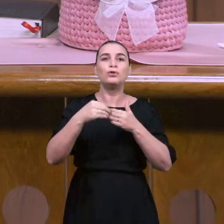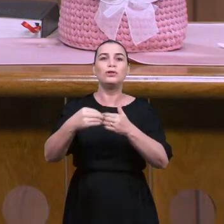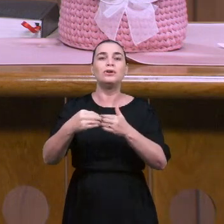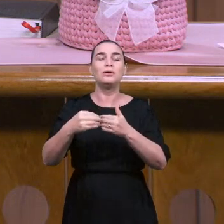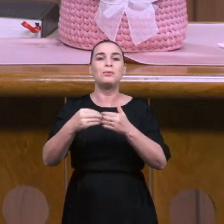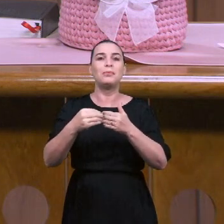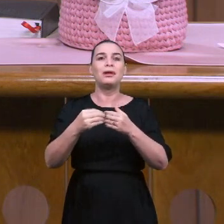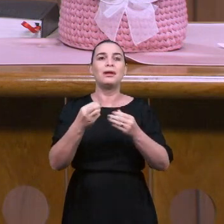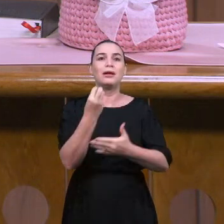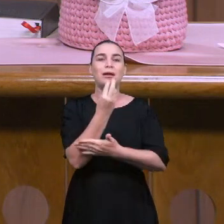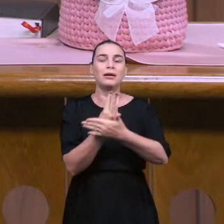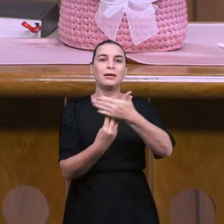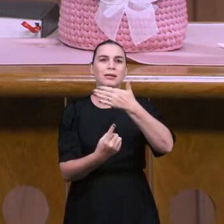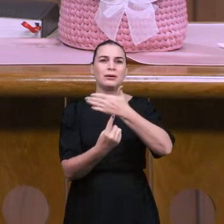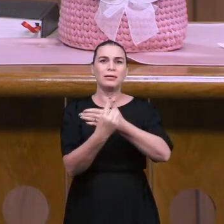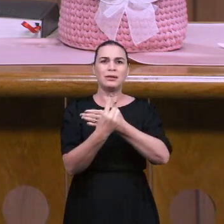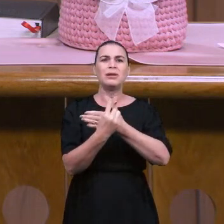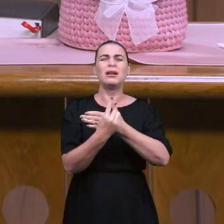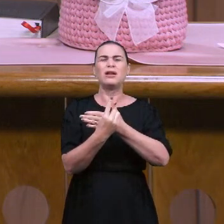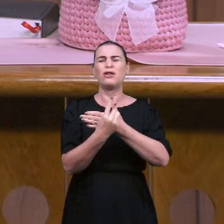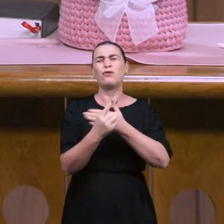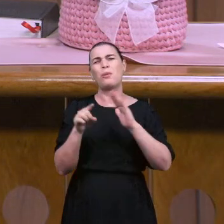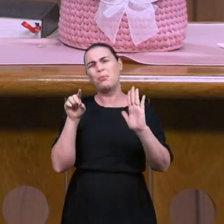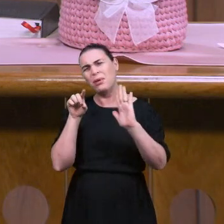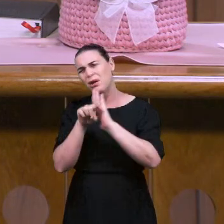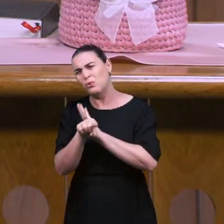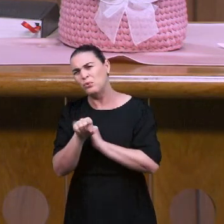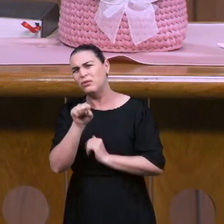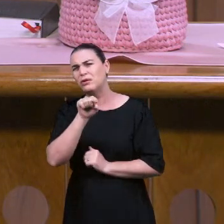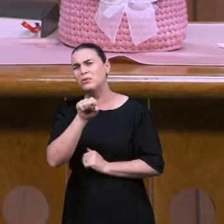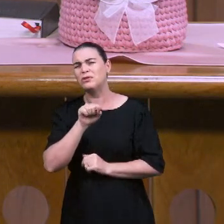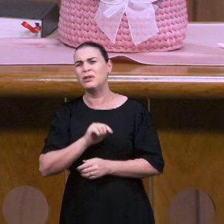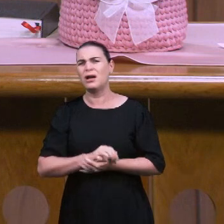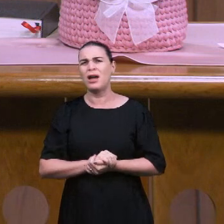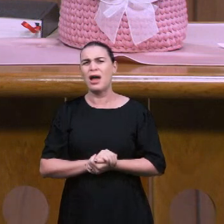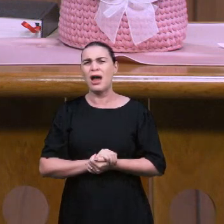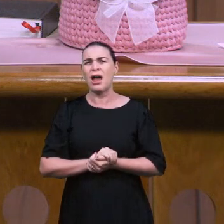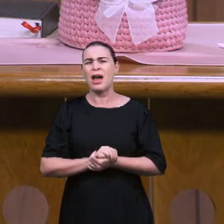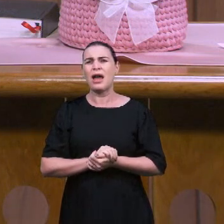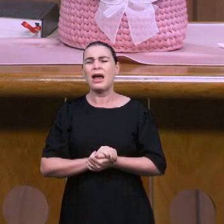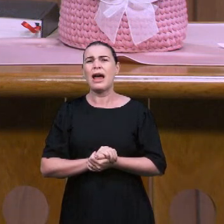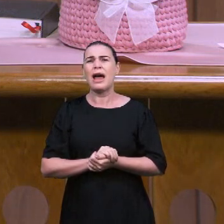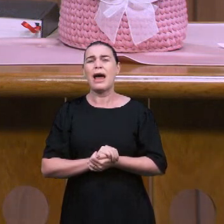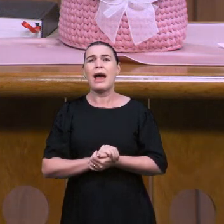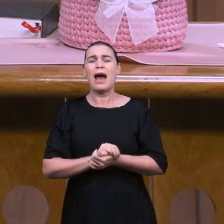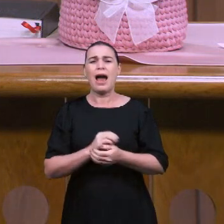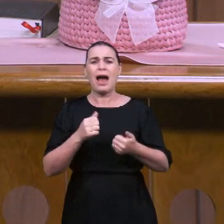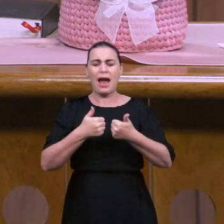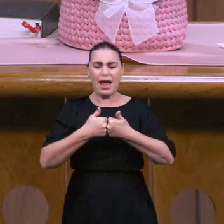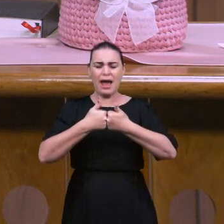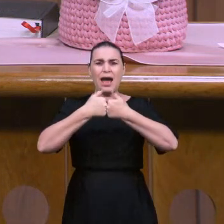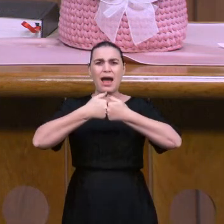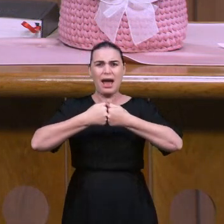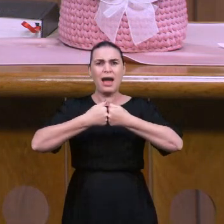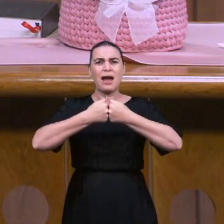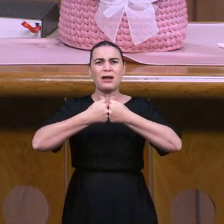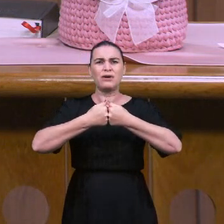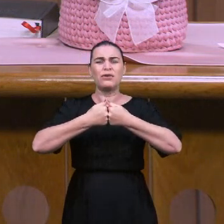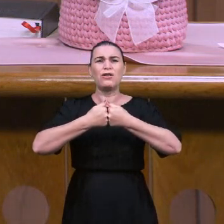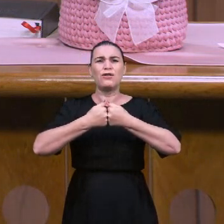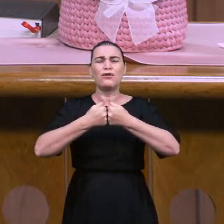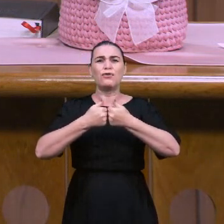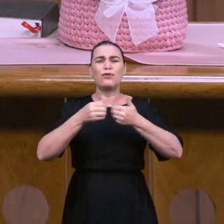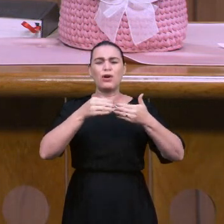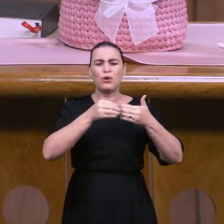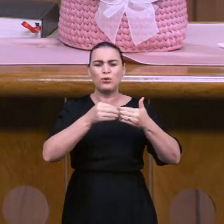été conduite par la Trinité? C'est une question que je pose ici aux frères. Le frère, peut-être, quelqu'un a mis